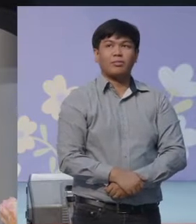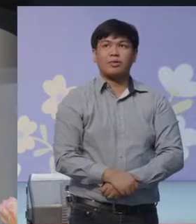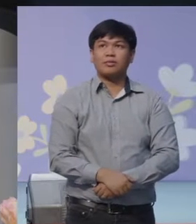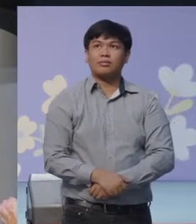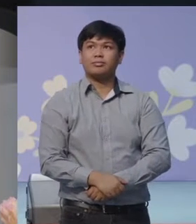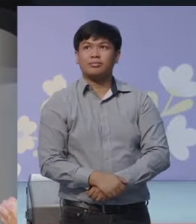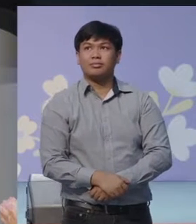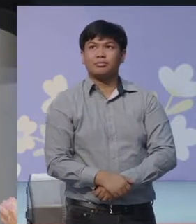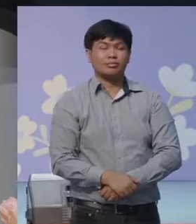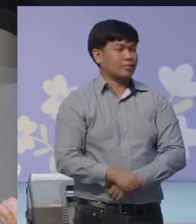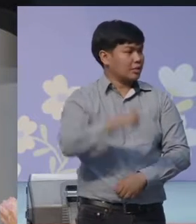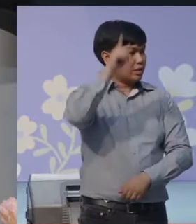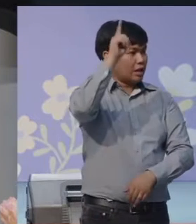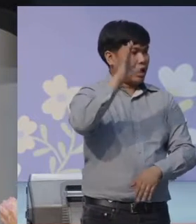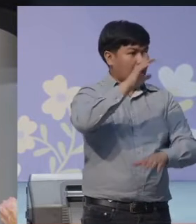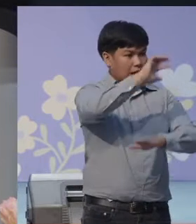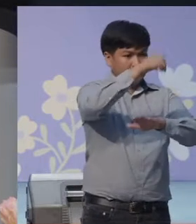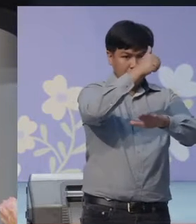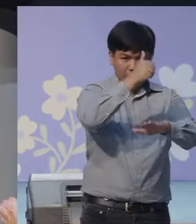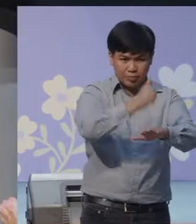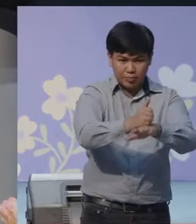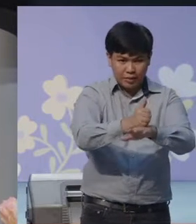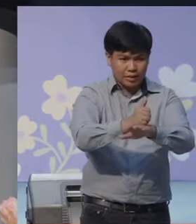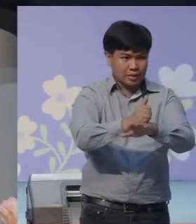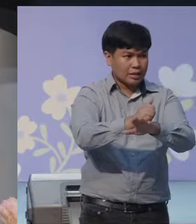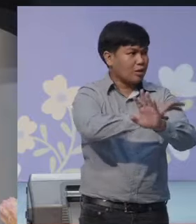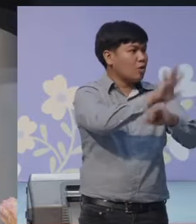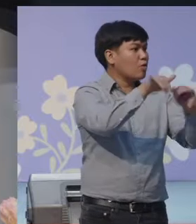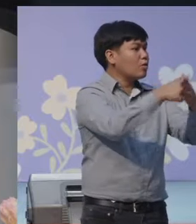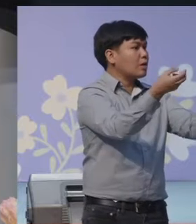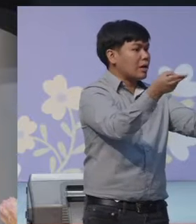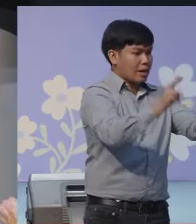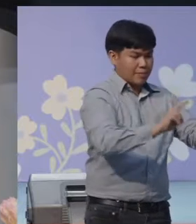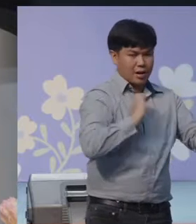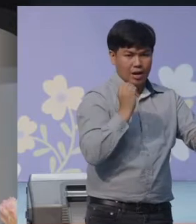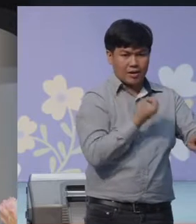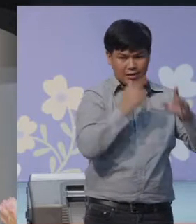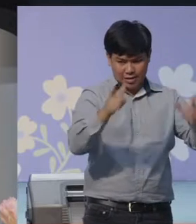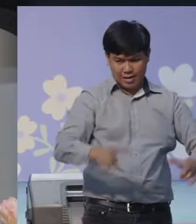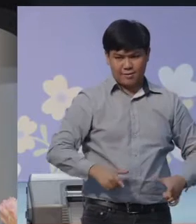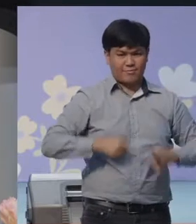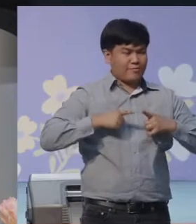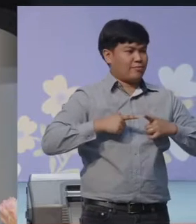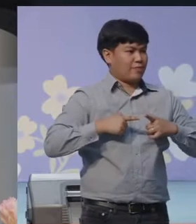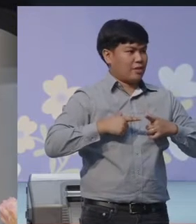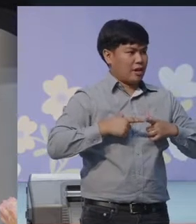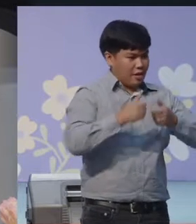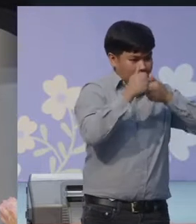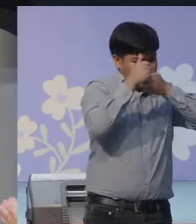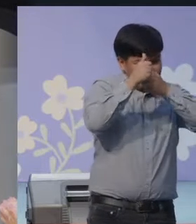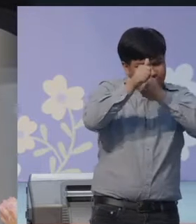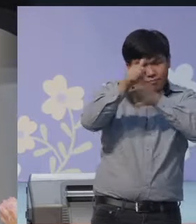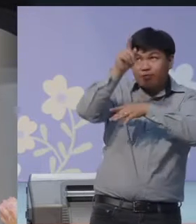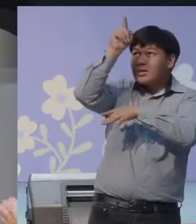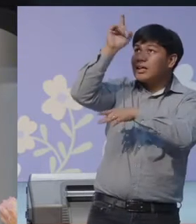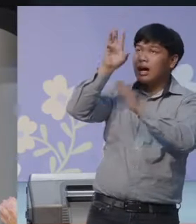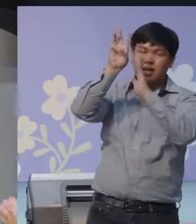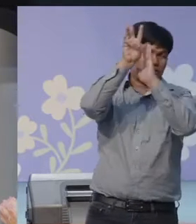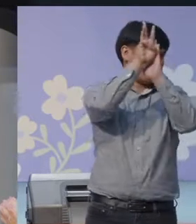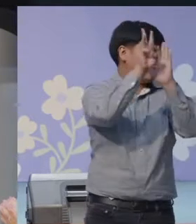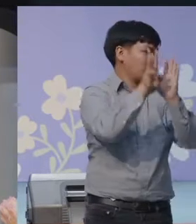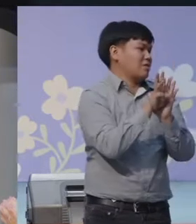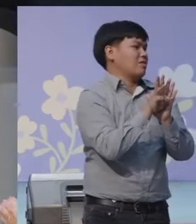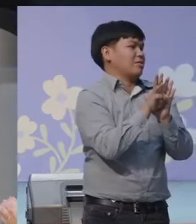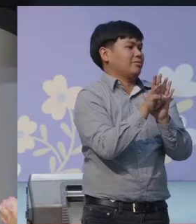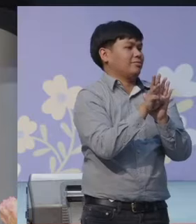Ang Panginoon ang nagtatalaga ng mga pangyayari sa ating buhay ayon sa kanyang mabuting layunin at